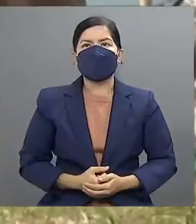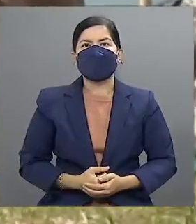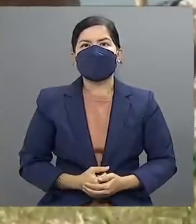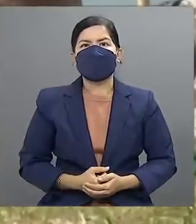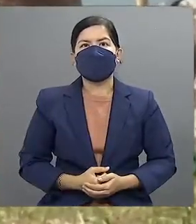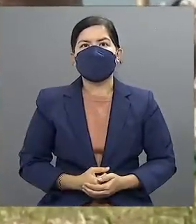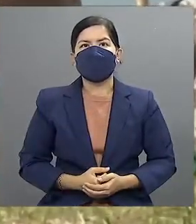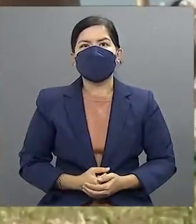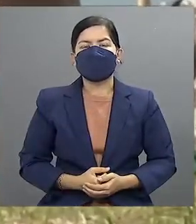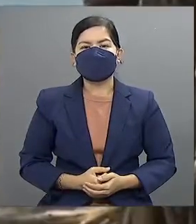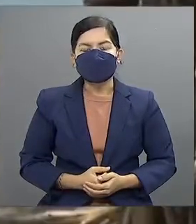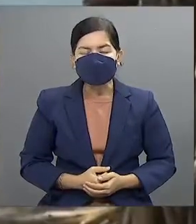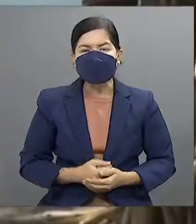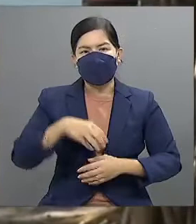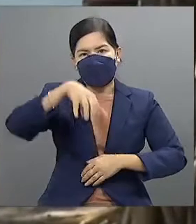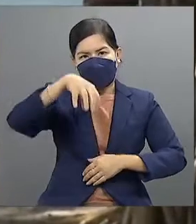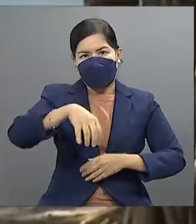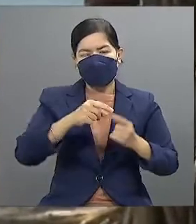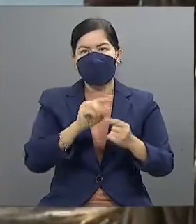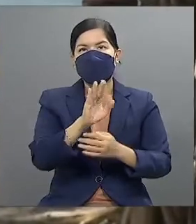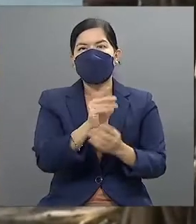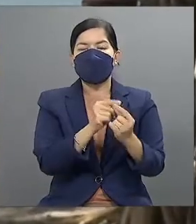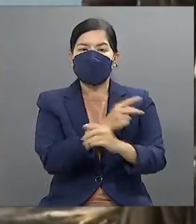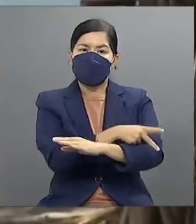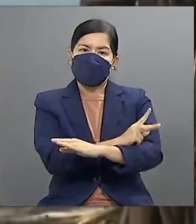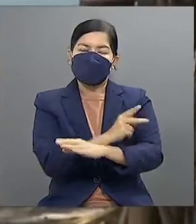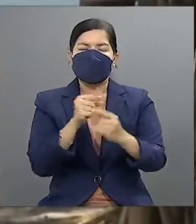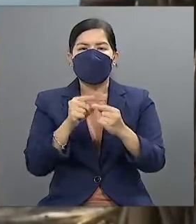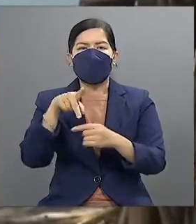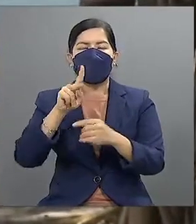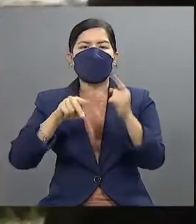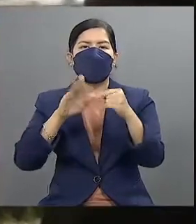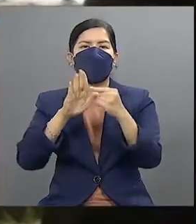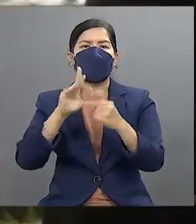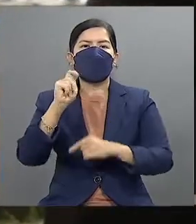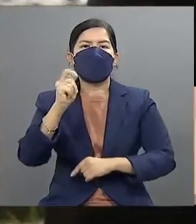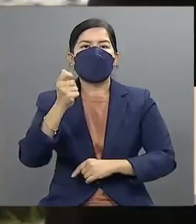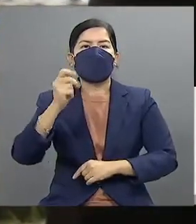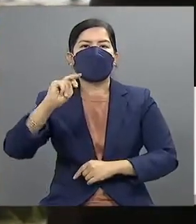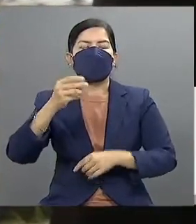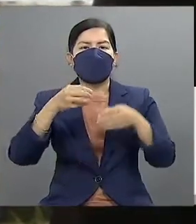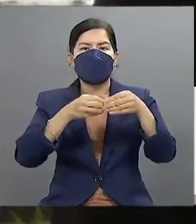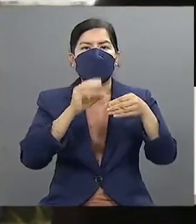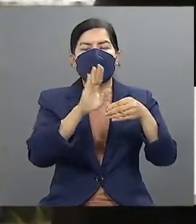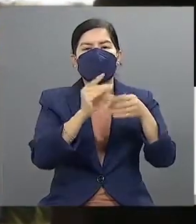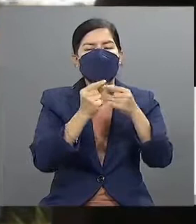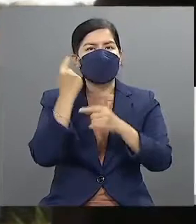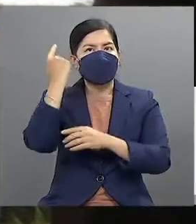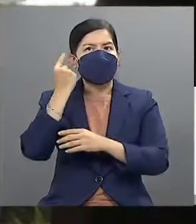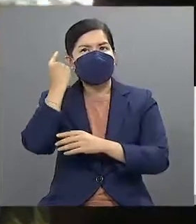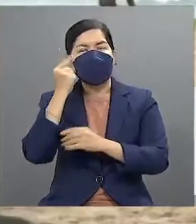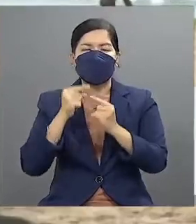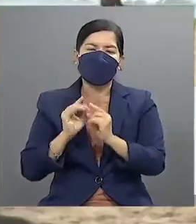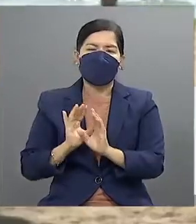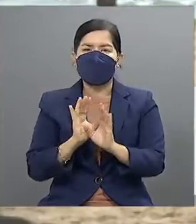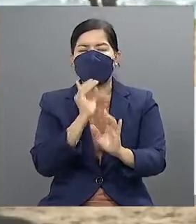ที่หาดป่าตองค่ะมีนักท่องเที่ยวต่างชาติเดินทางเข้ามากันอย่างต่อเนื่องเลยนะคะร้านค้าร้านอาหารต่างๆเนี่ยก็เปิดให้บริ